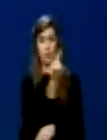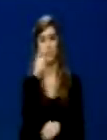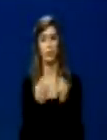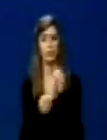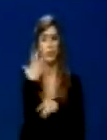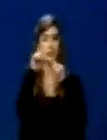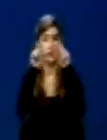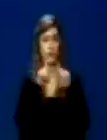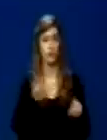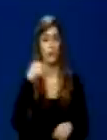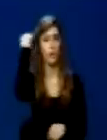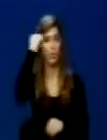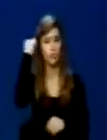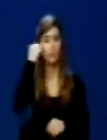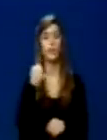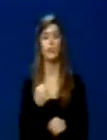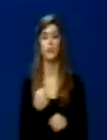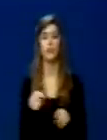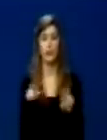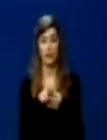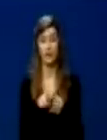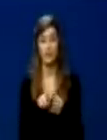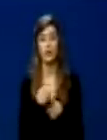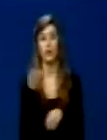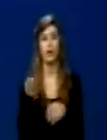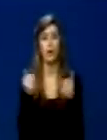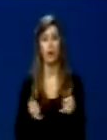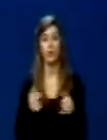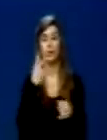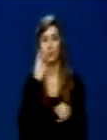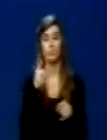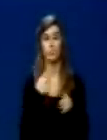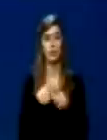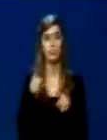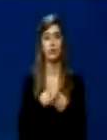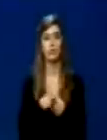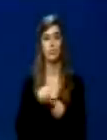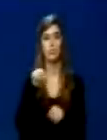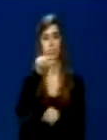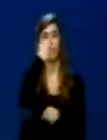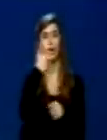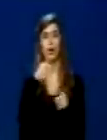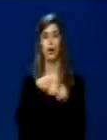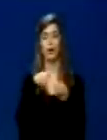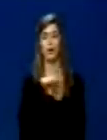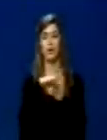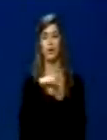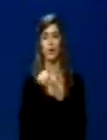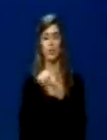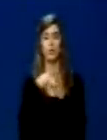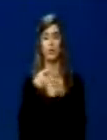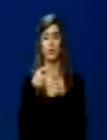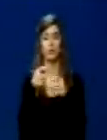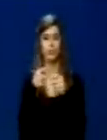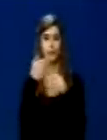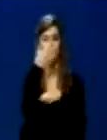ekzistojnë institucionet e Kosovës së pas luftës, por edhe njëkohësisht tash së fundi është bërë edhe një prej institucioneve më jo funksionale të Kosovës.